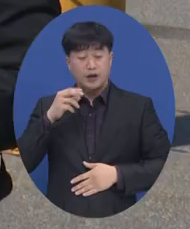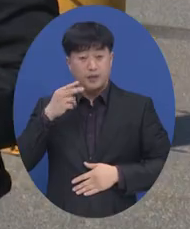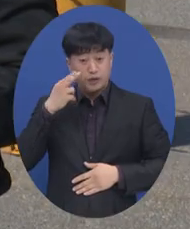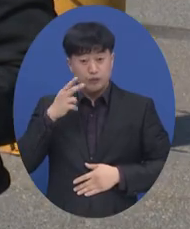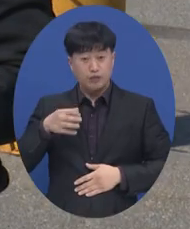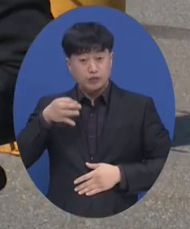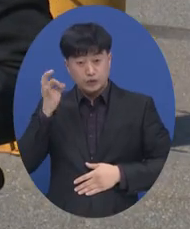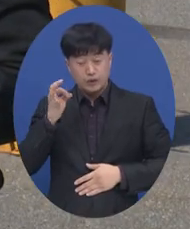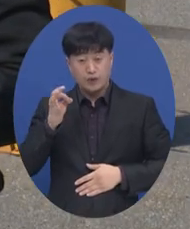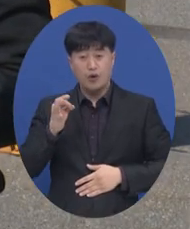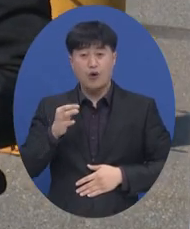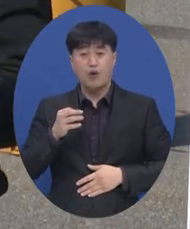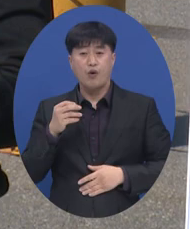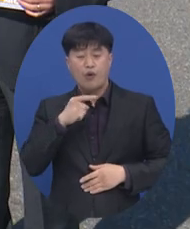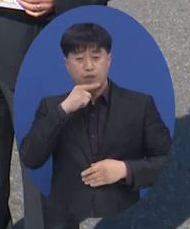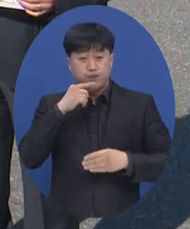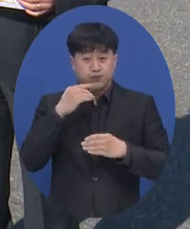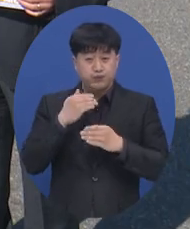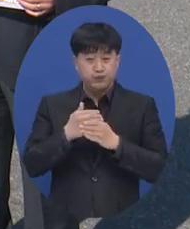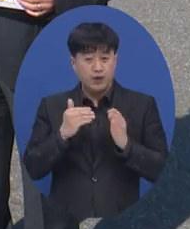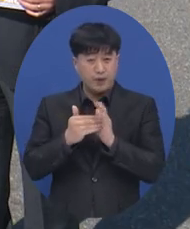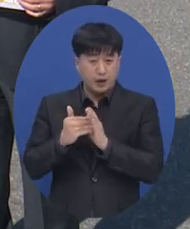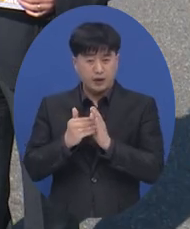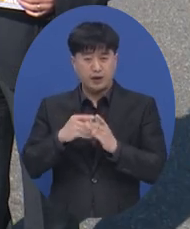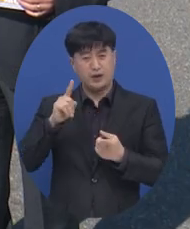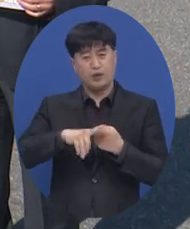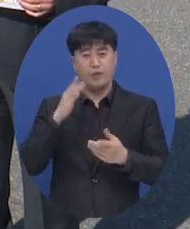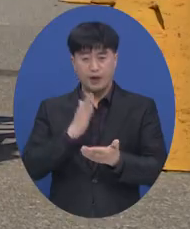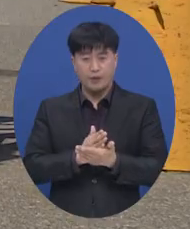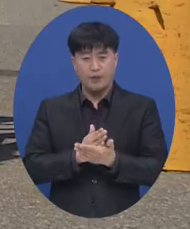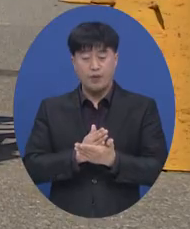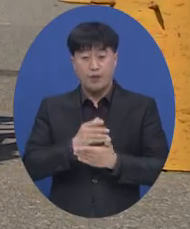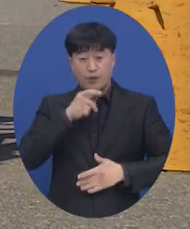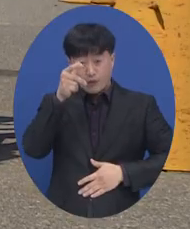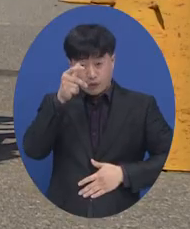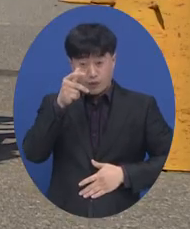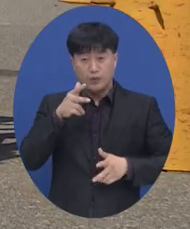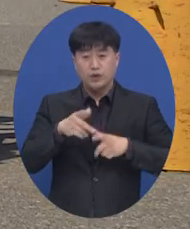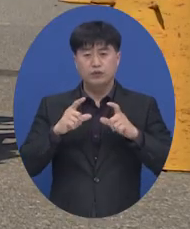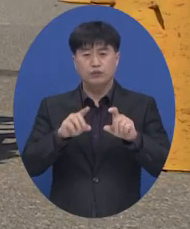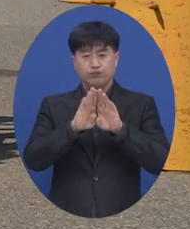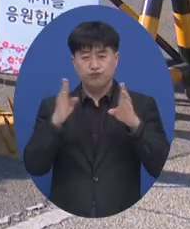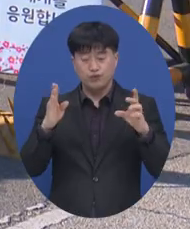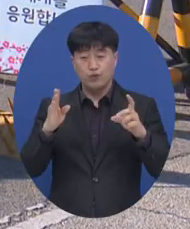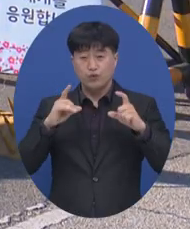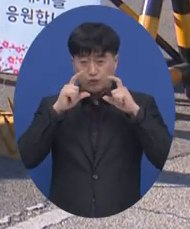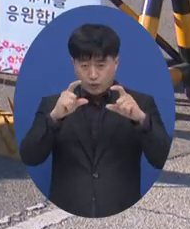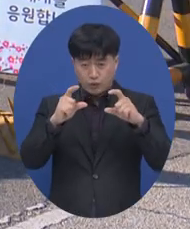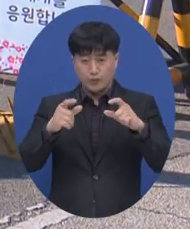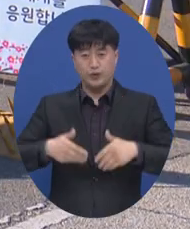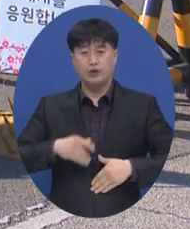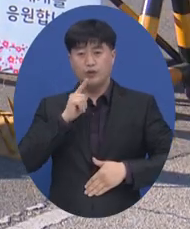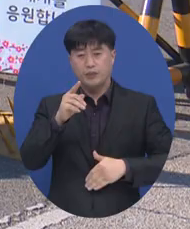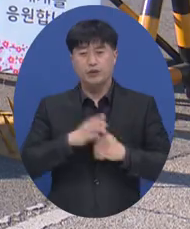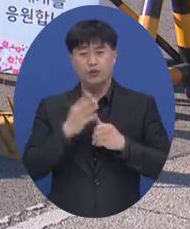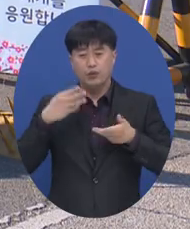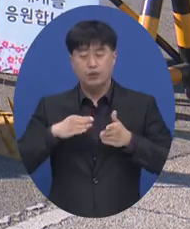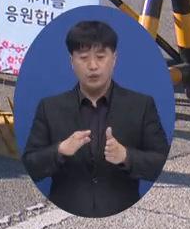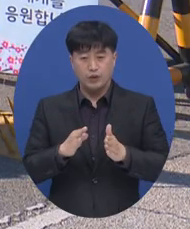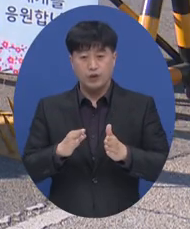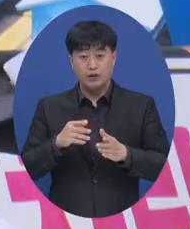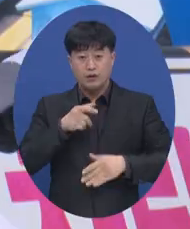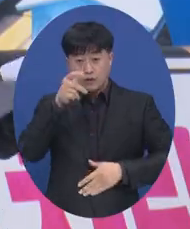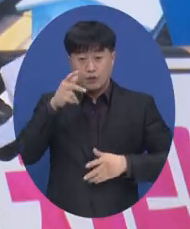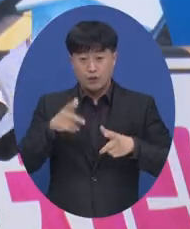대북제재 7 속에 갖혀 있지 말고 남북이 개성공단 재개 선원 부터 해야 한다는 겁니다 또 경기도는 개성공단